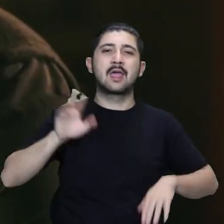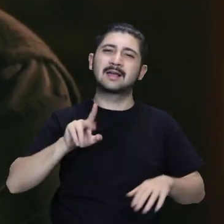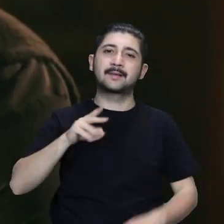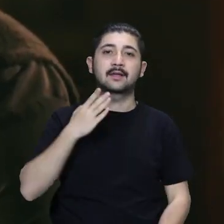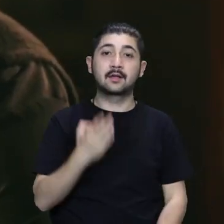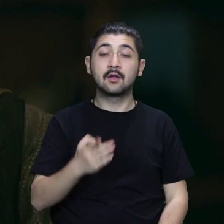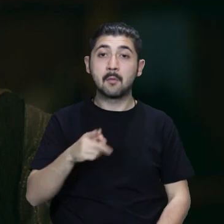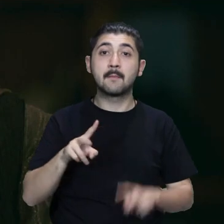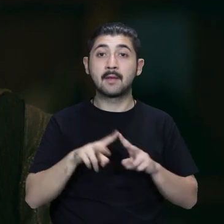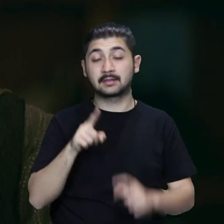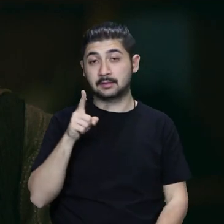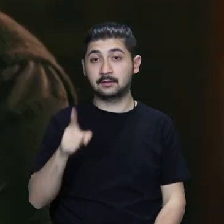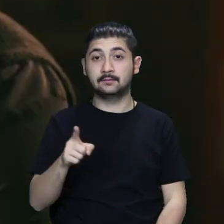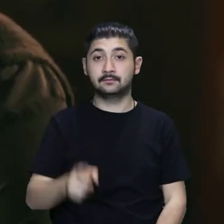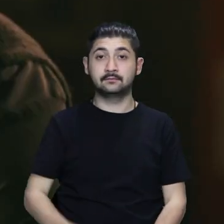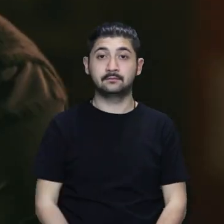Mehmet.